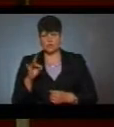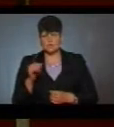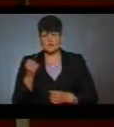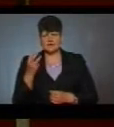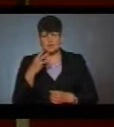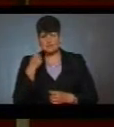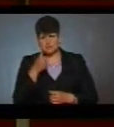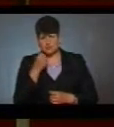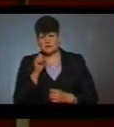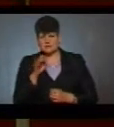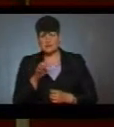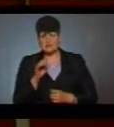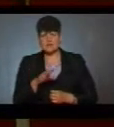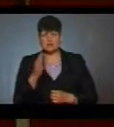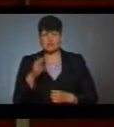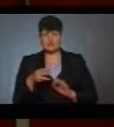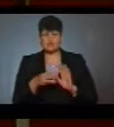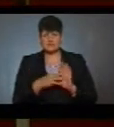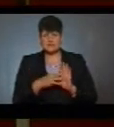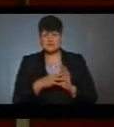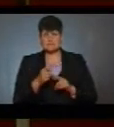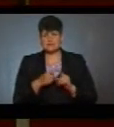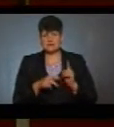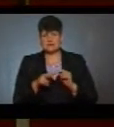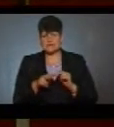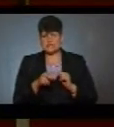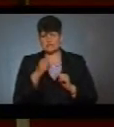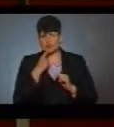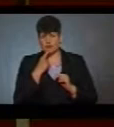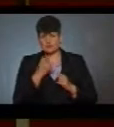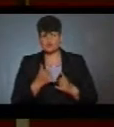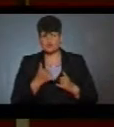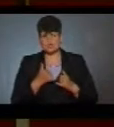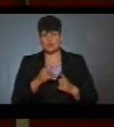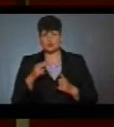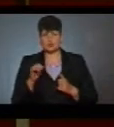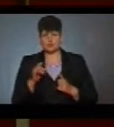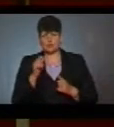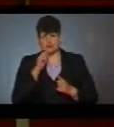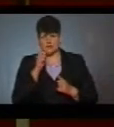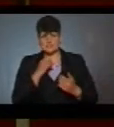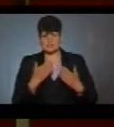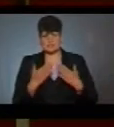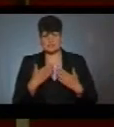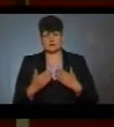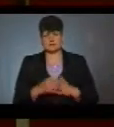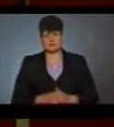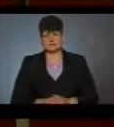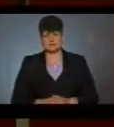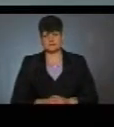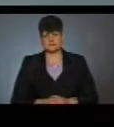13 років здала 48,5 літрів крові. І з почесним донором України поспілкувалася Діана Ярошенко.